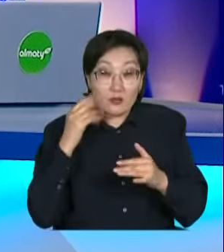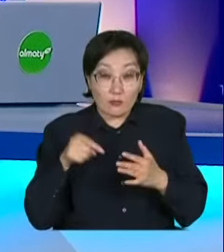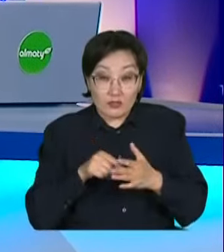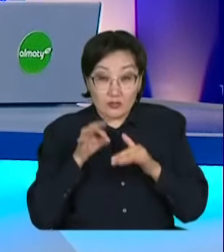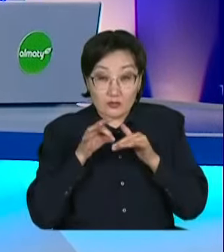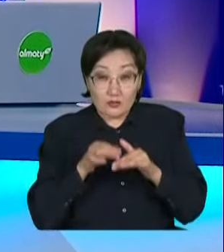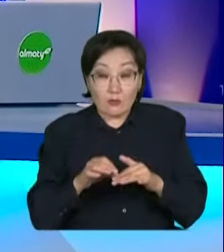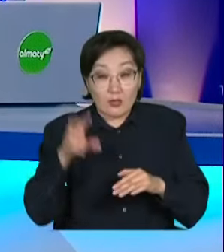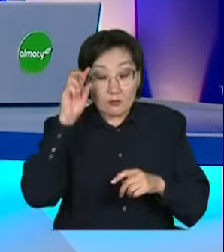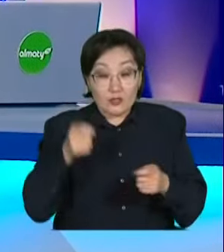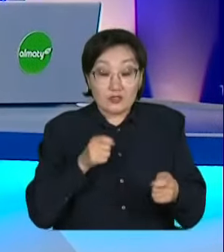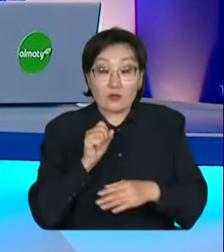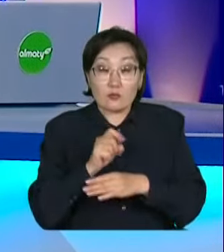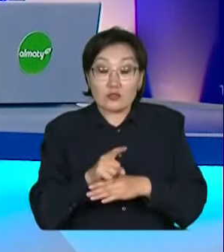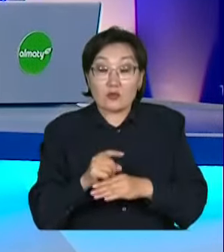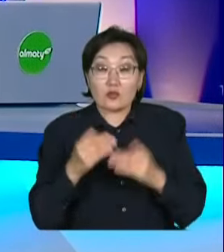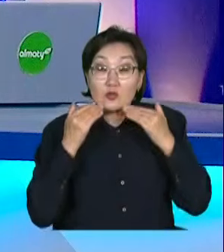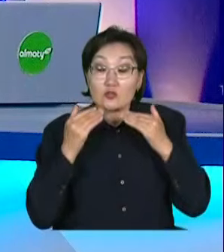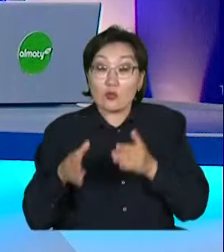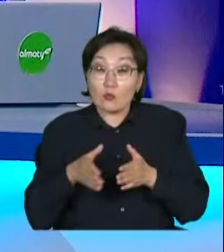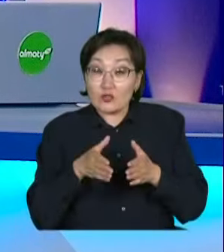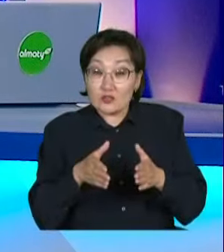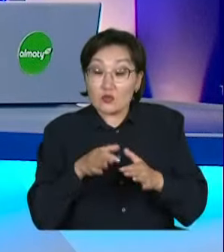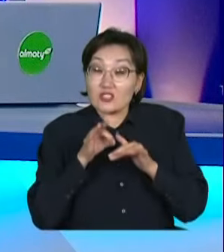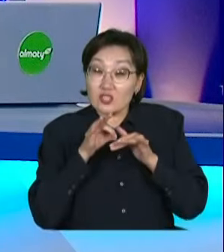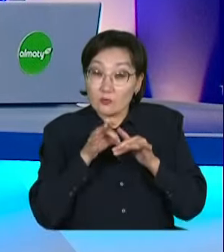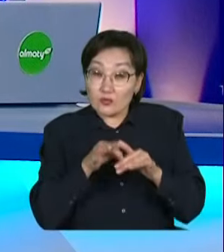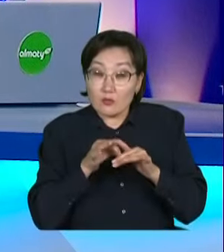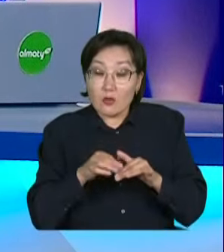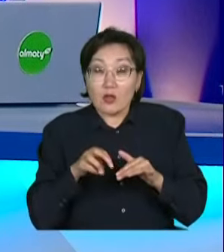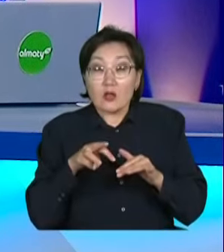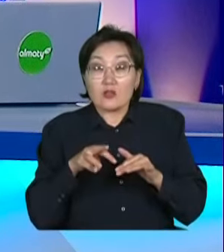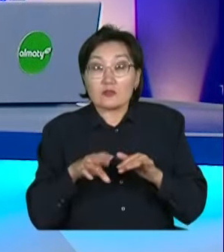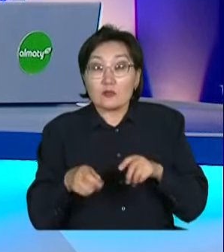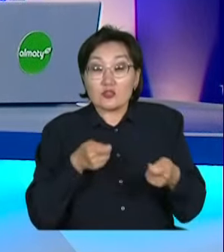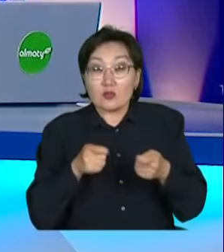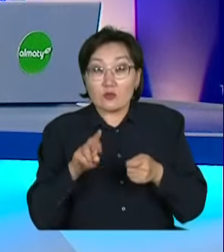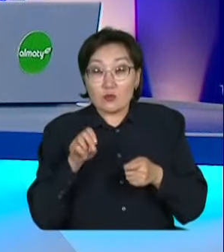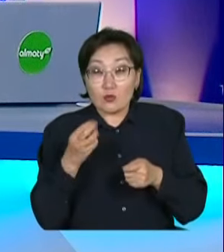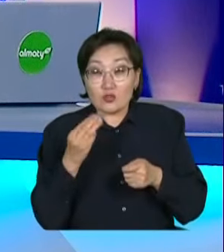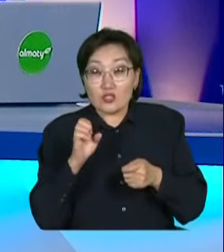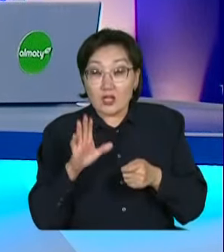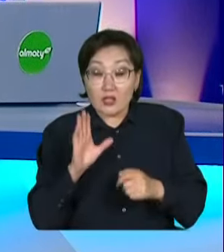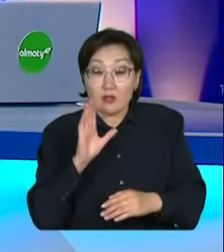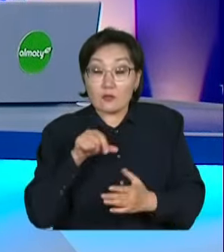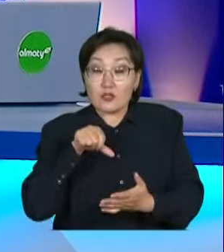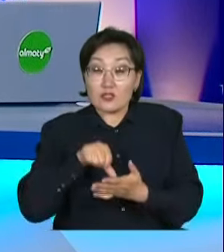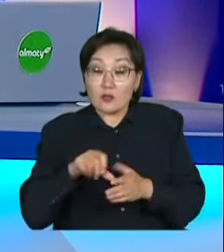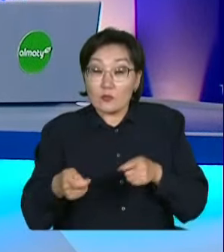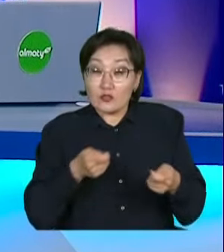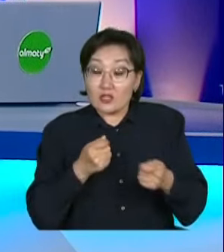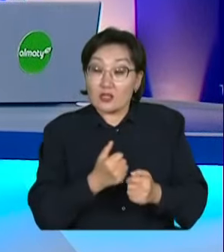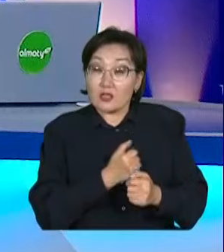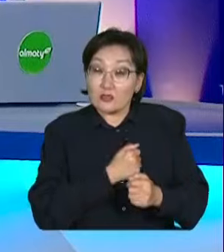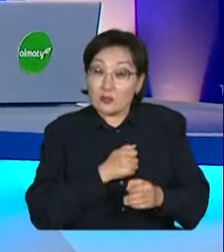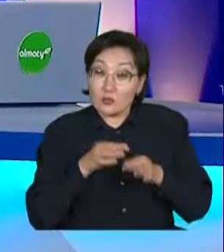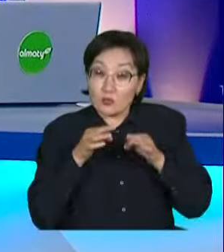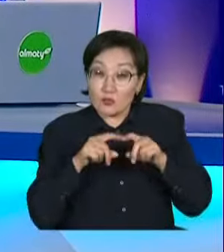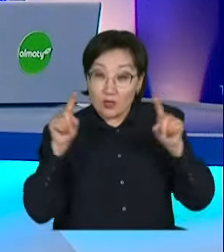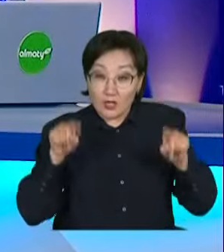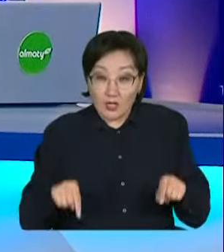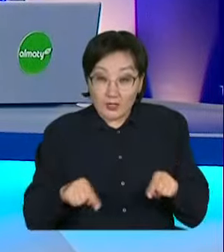басшысының тапсырмасымен академикті соңғы сапарға шығаруға мәжіліс спикері Ерлан Қошанов қатысып, президенттің көңіл айту хатын